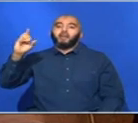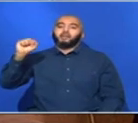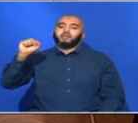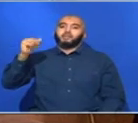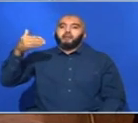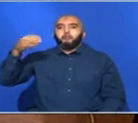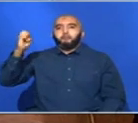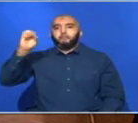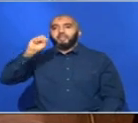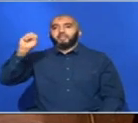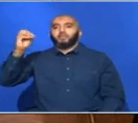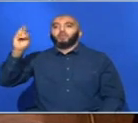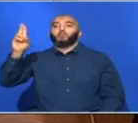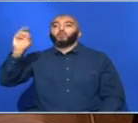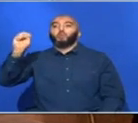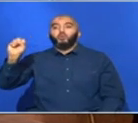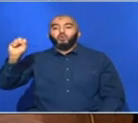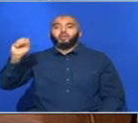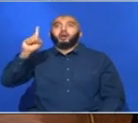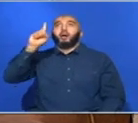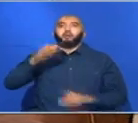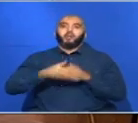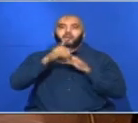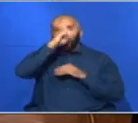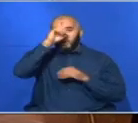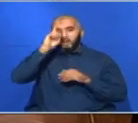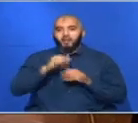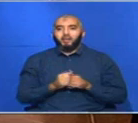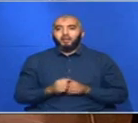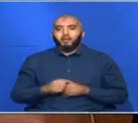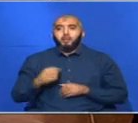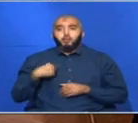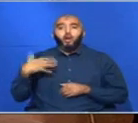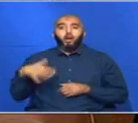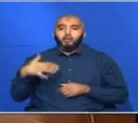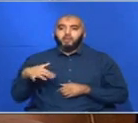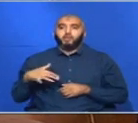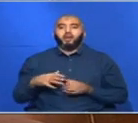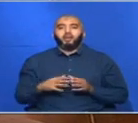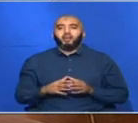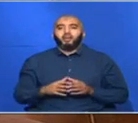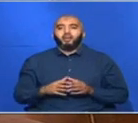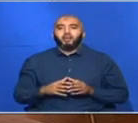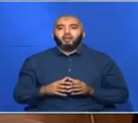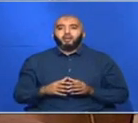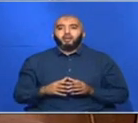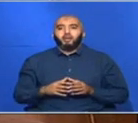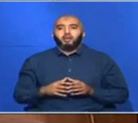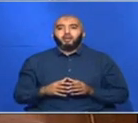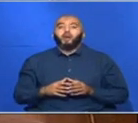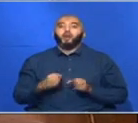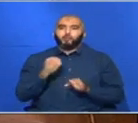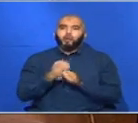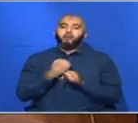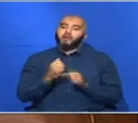ولنا معه جوالات منذ حوالي الى 20 سنه او 25 سنه في في القناه الوطنيه